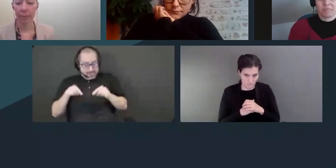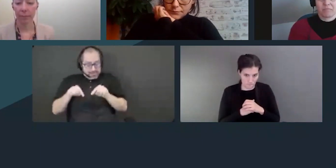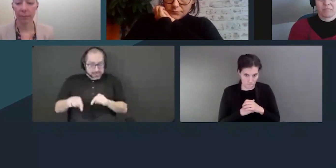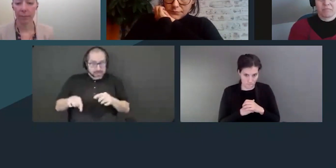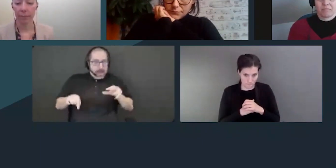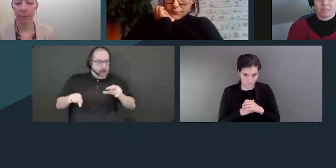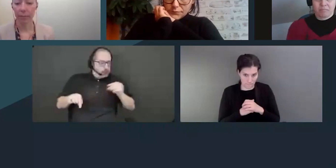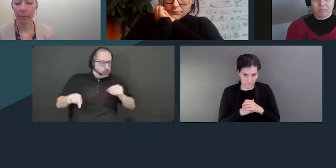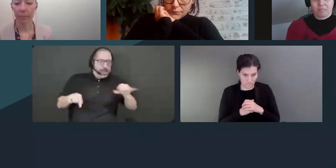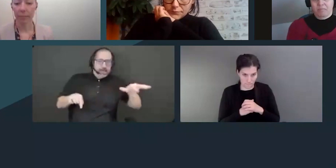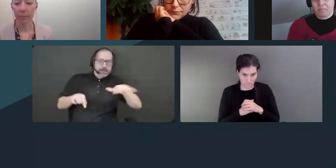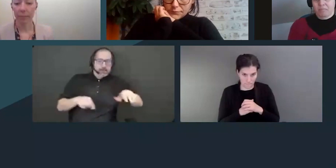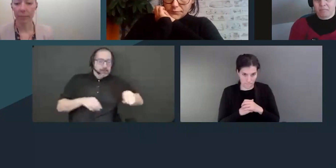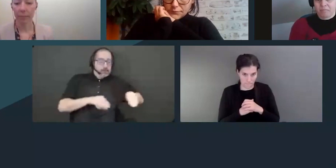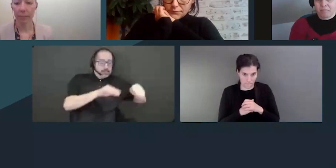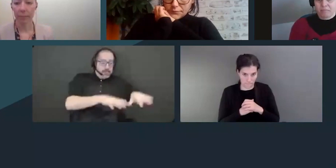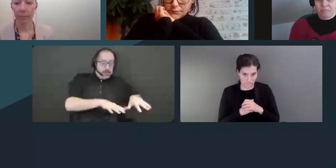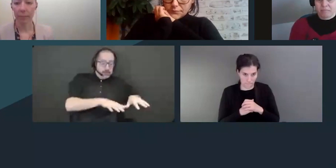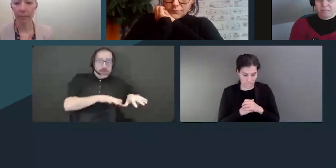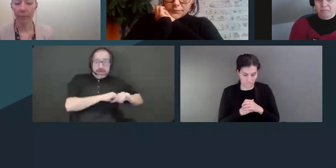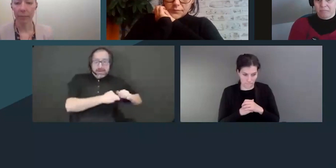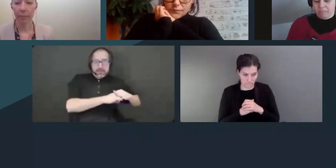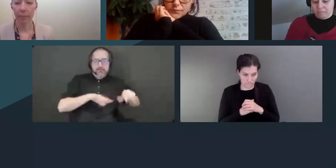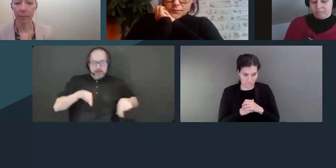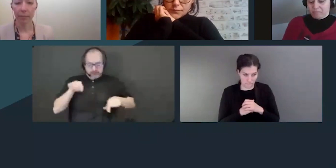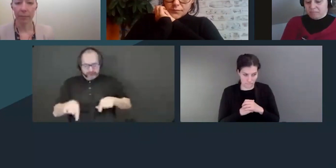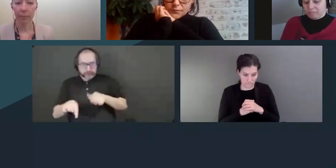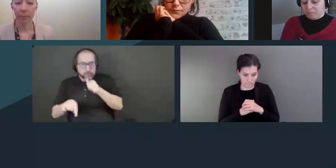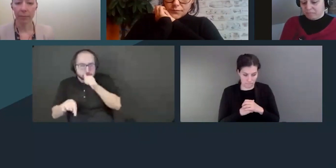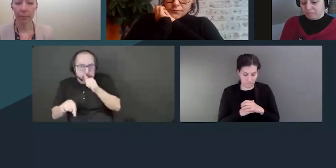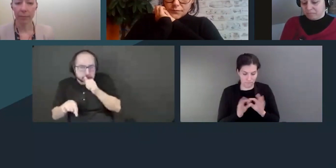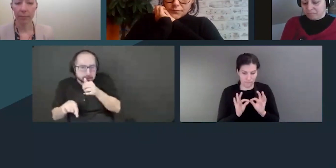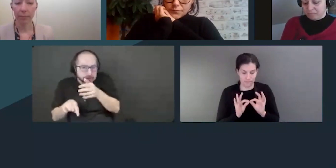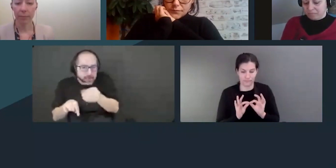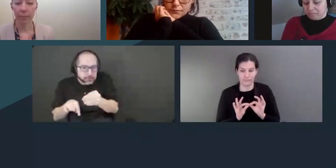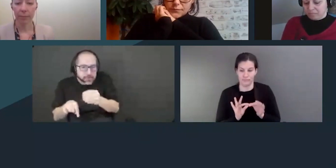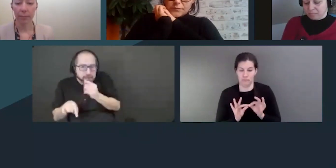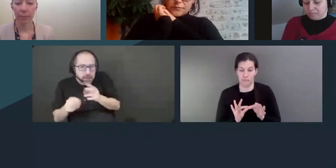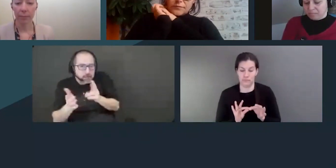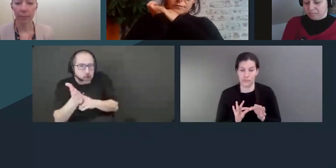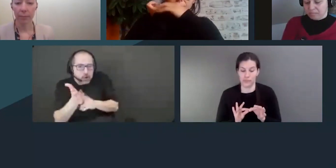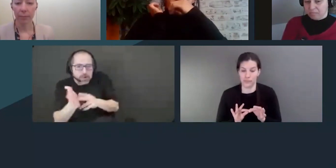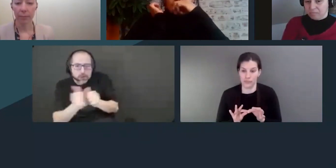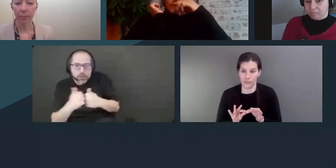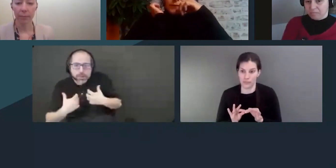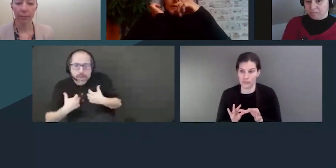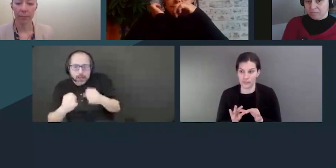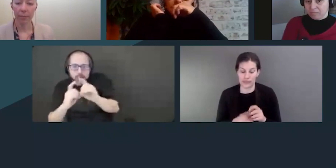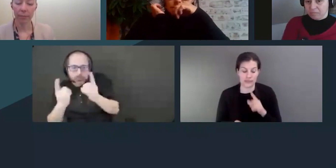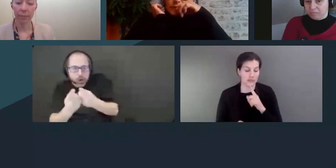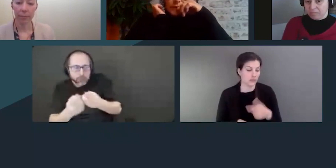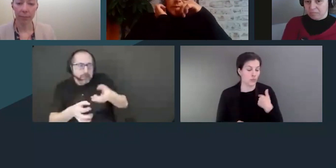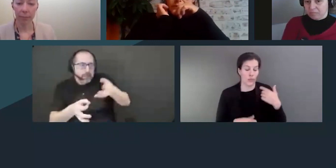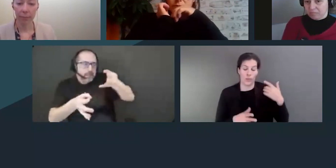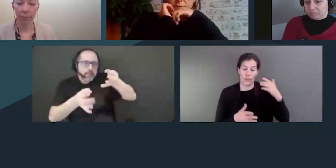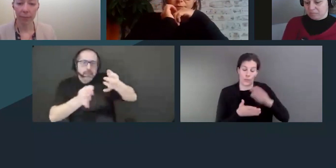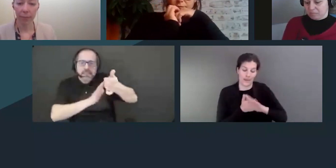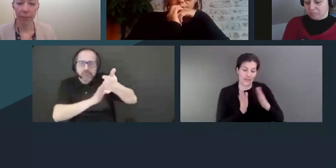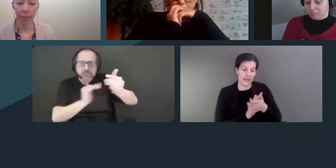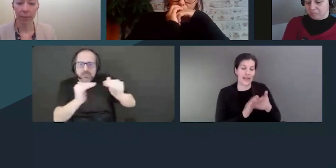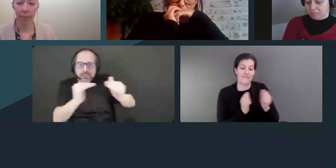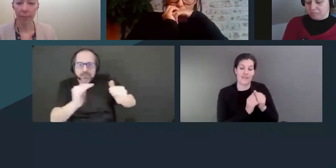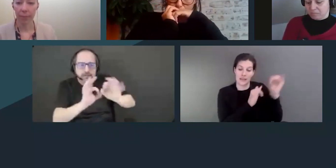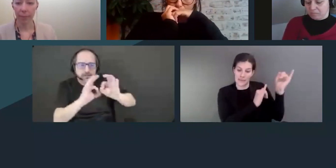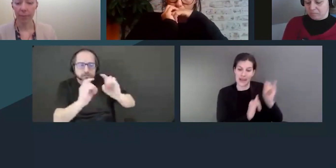Ils ont des contrats avec le ministère de la Santé, le ministère de la Justice, de sorte à ce que des services d'interprétation soient